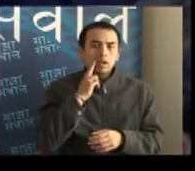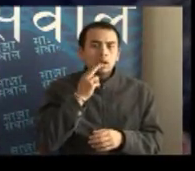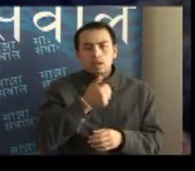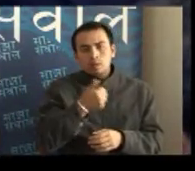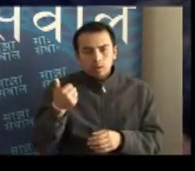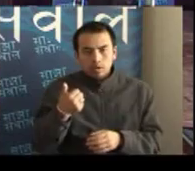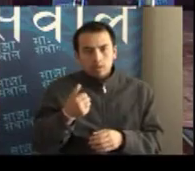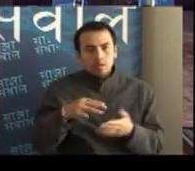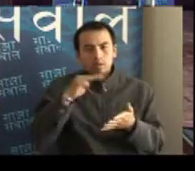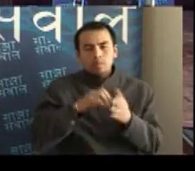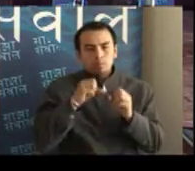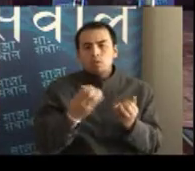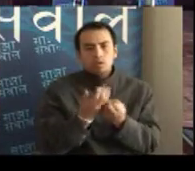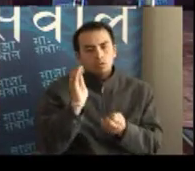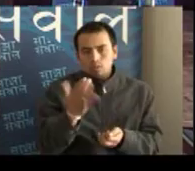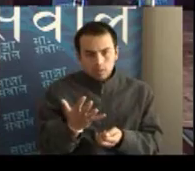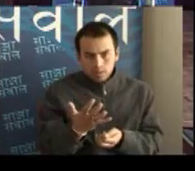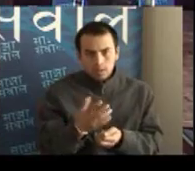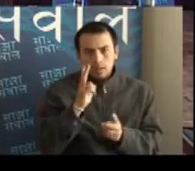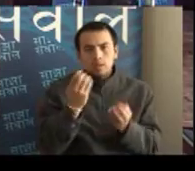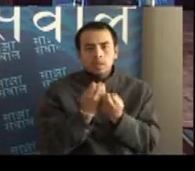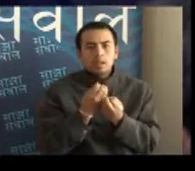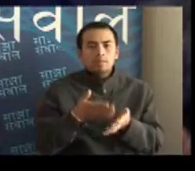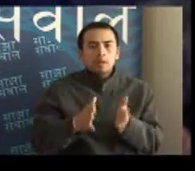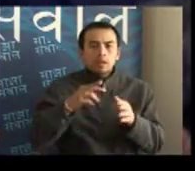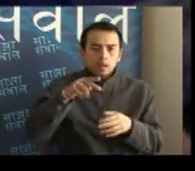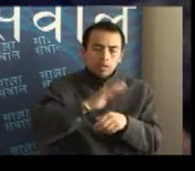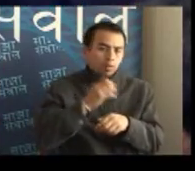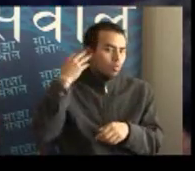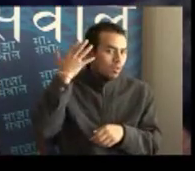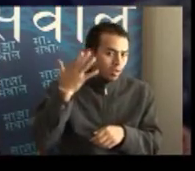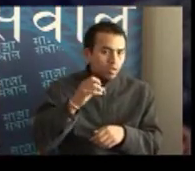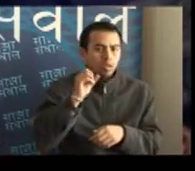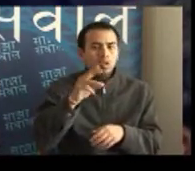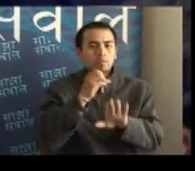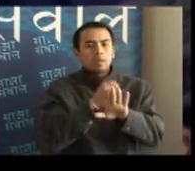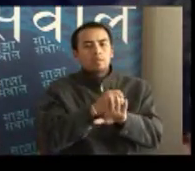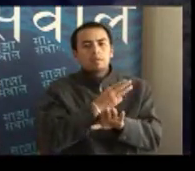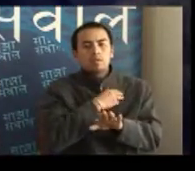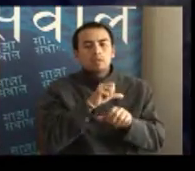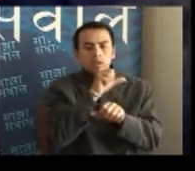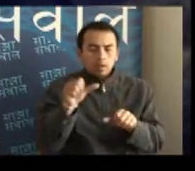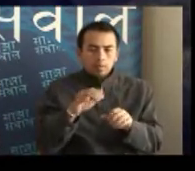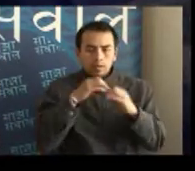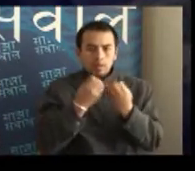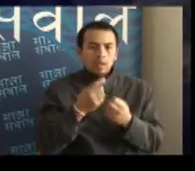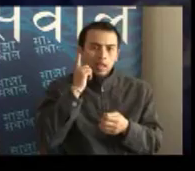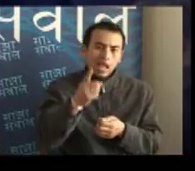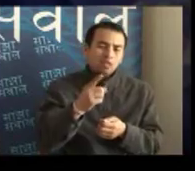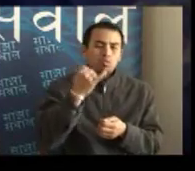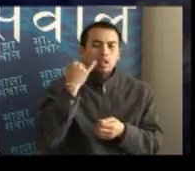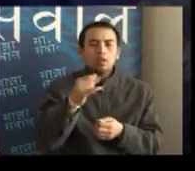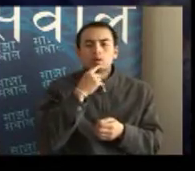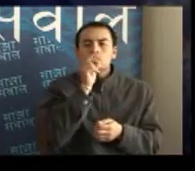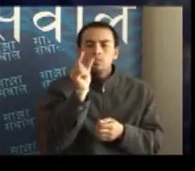उपयुक्त माध्यम पनि छैन, त्यस्तै गरी हामी बाटोमा हिँडिरहेको हुन्छ हामीले सुन्दैनौँ, तर पछाडिको मान्छेहरूले चाहिँ जनसमुदायले चाहिँ हामीले लातो यिनीहरू